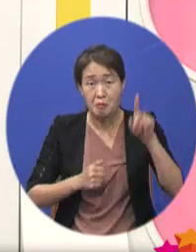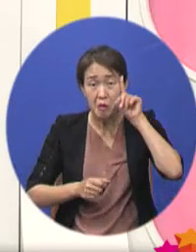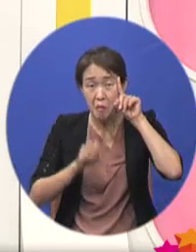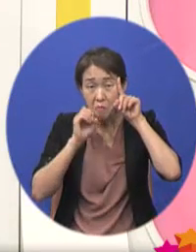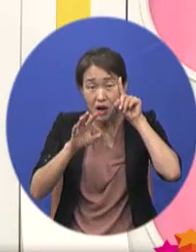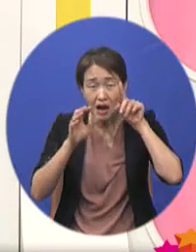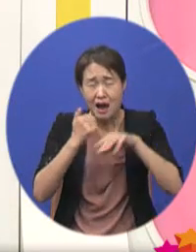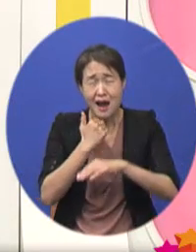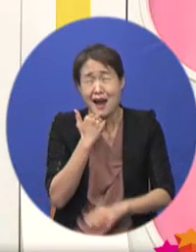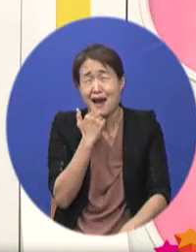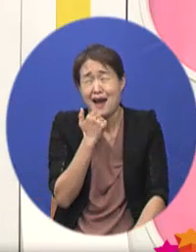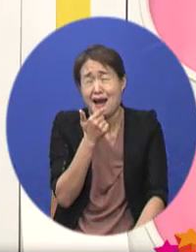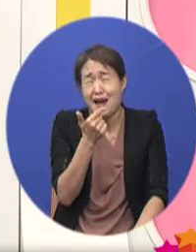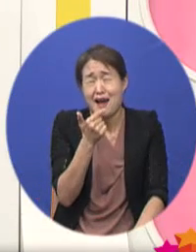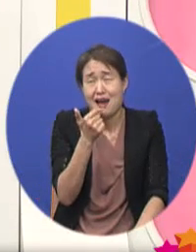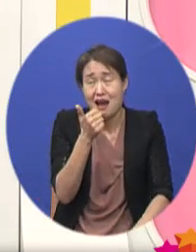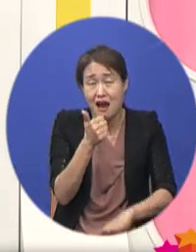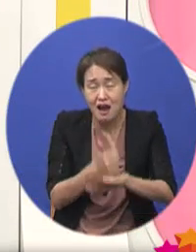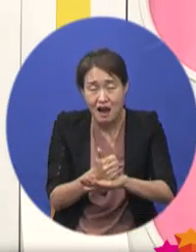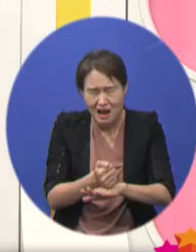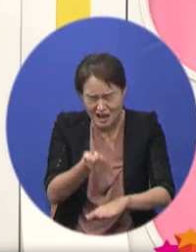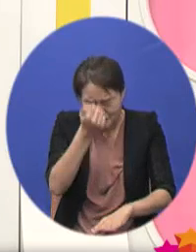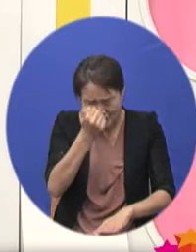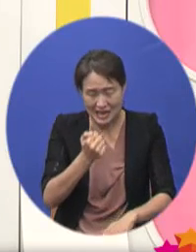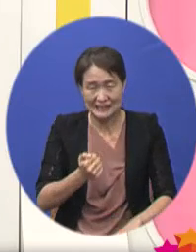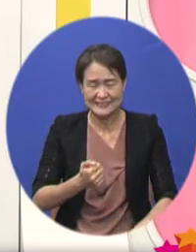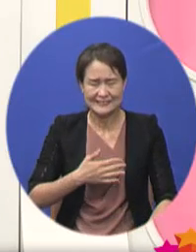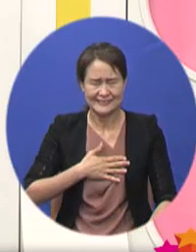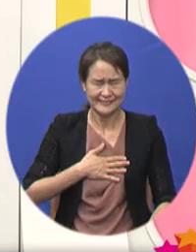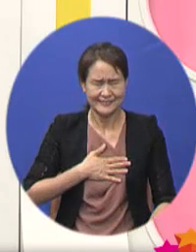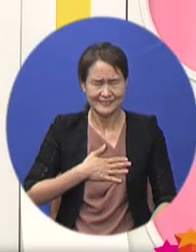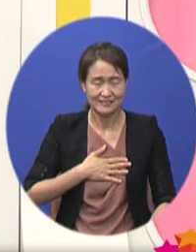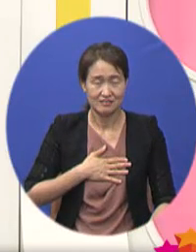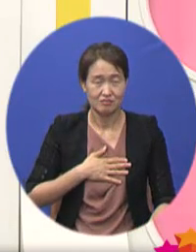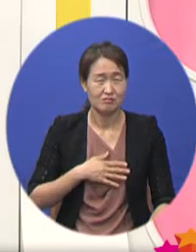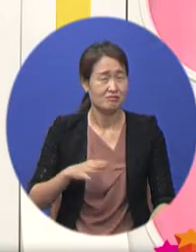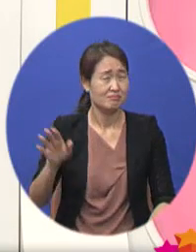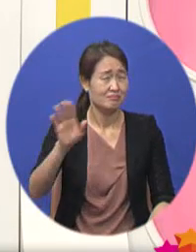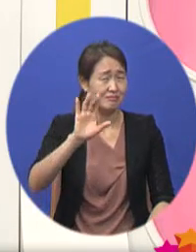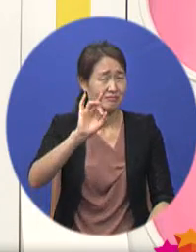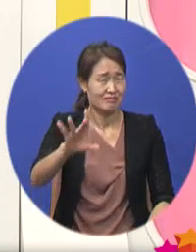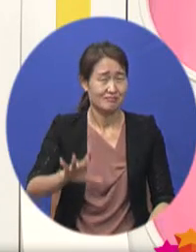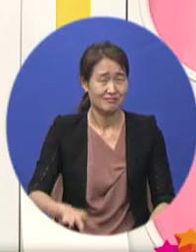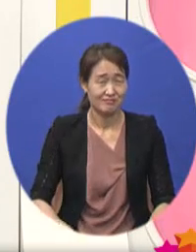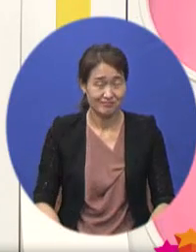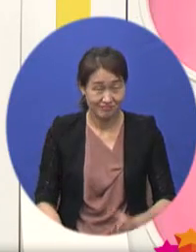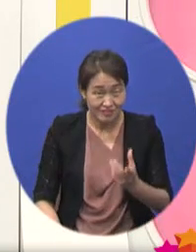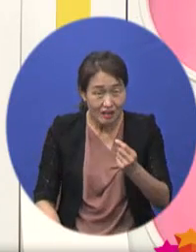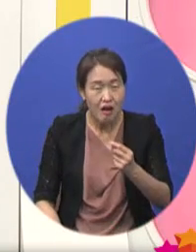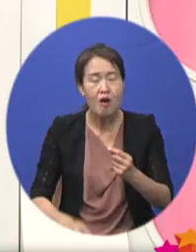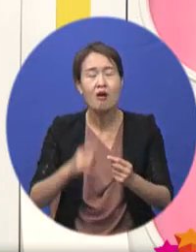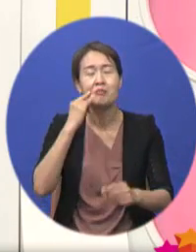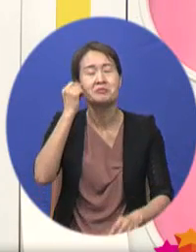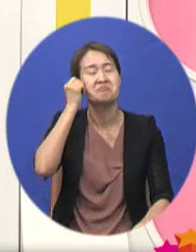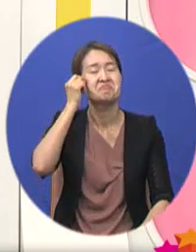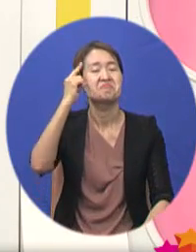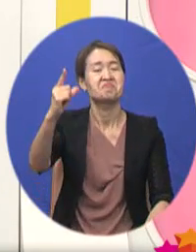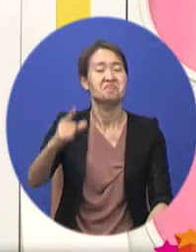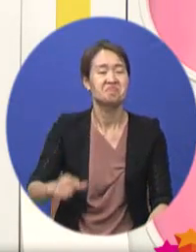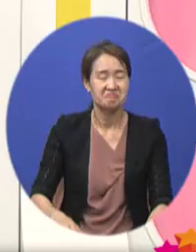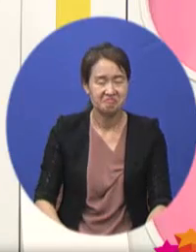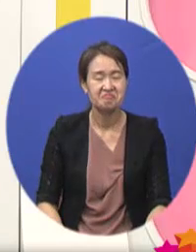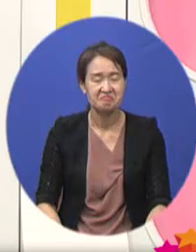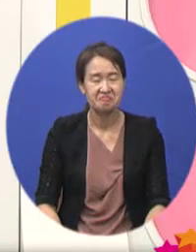해가지고 너무 기대를 크게 잡았다가 예. 아니면은 퉁명스러운 말을 던지면 안 되잖아요. 그러니까. 어머니 현명하십니다. 예, 예.